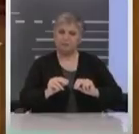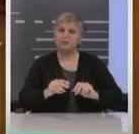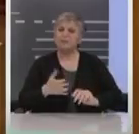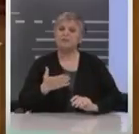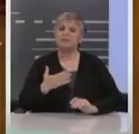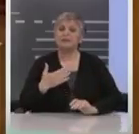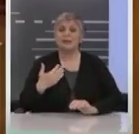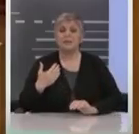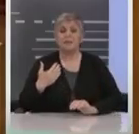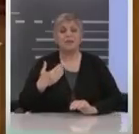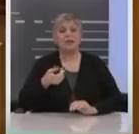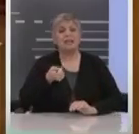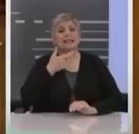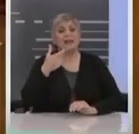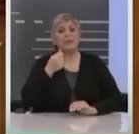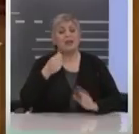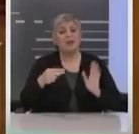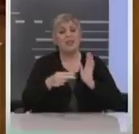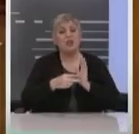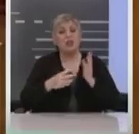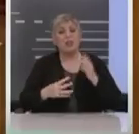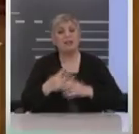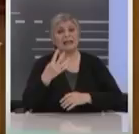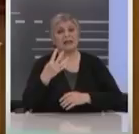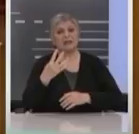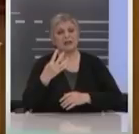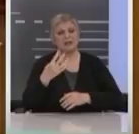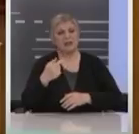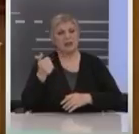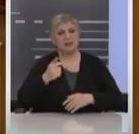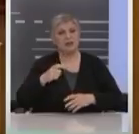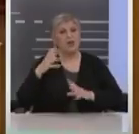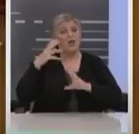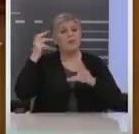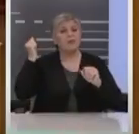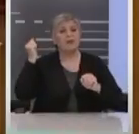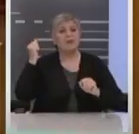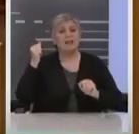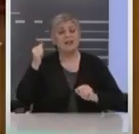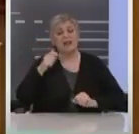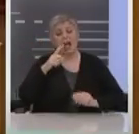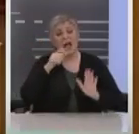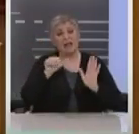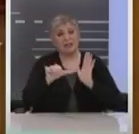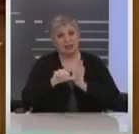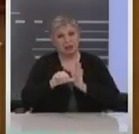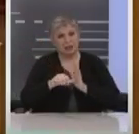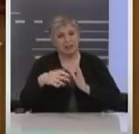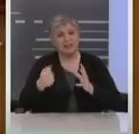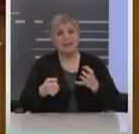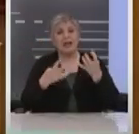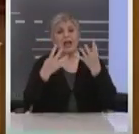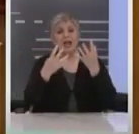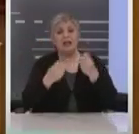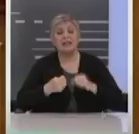είναι ότι το Σεπτέμβριο του 2014 η Περιφέρεια Αττικής είχε στον προϋπολογισμό της 95 αντιπλημμυρικά